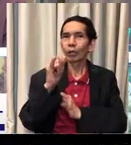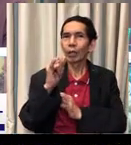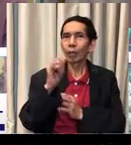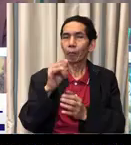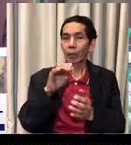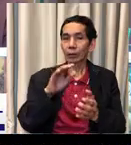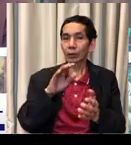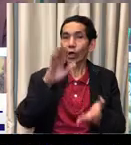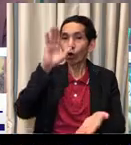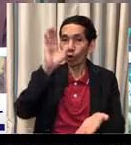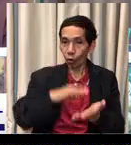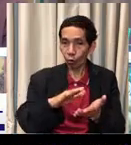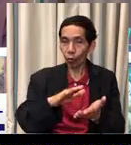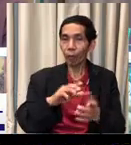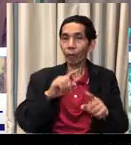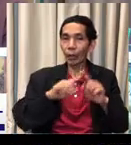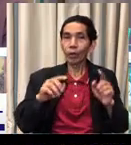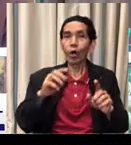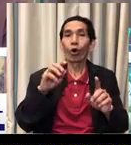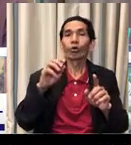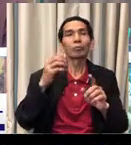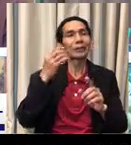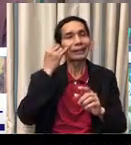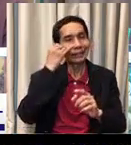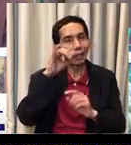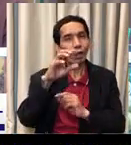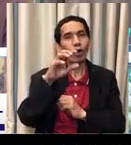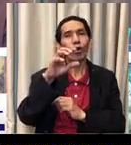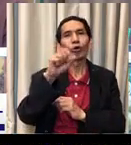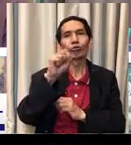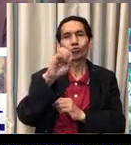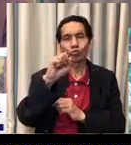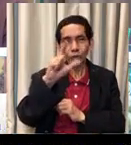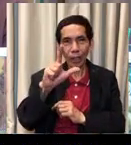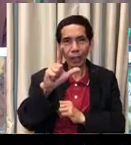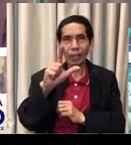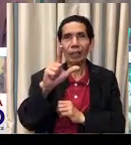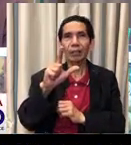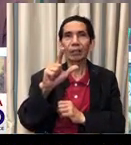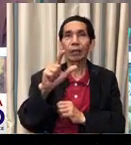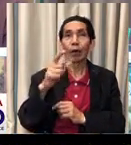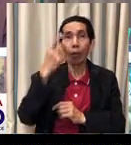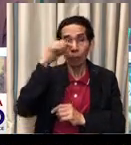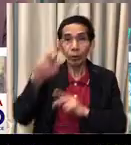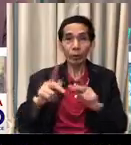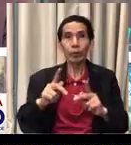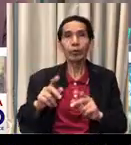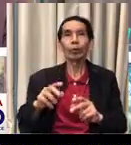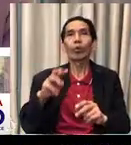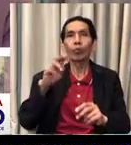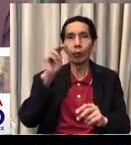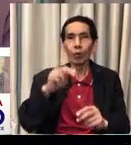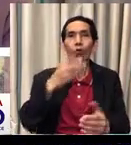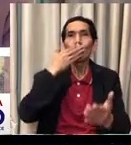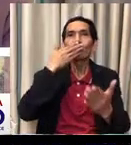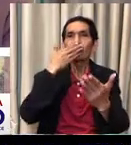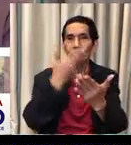masa, mukhang sosyal. Yung ganung konsepto pa rin. Hindi ko mumasa, pwede na. Kailangan